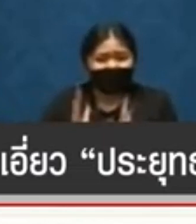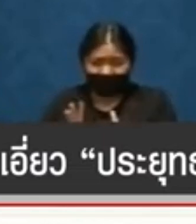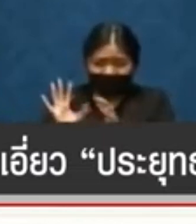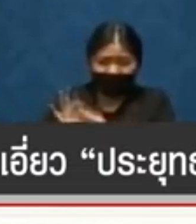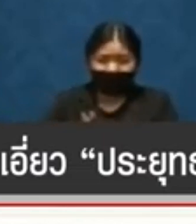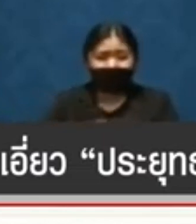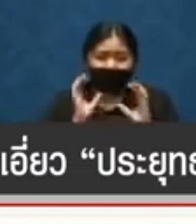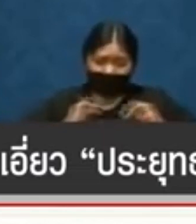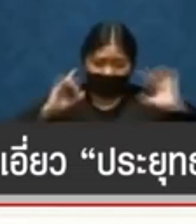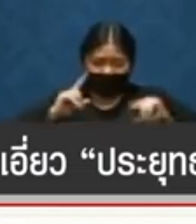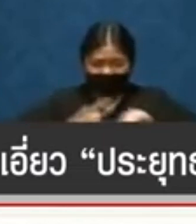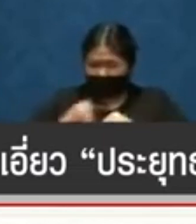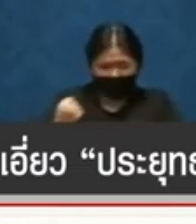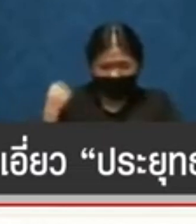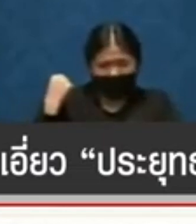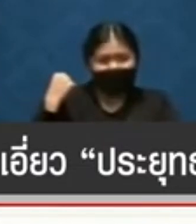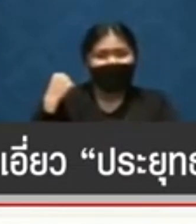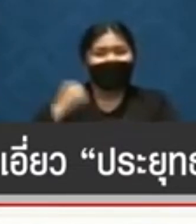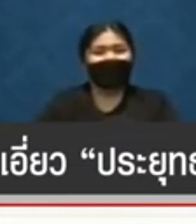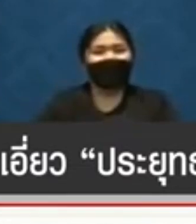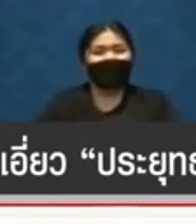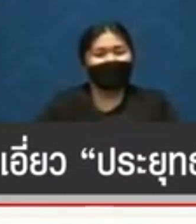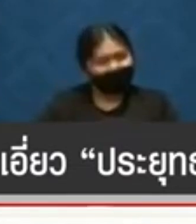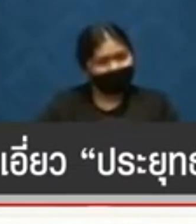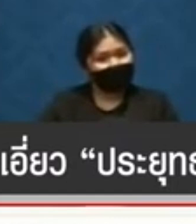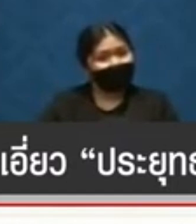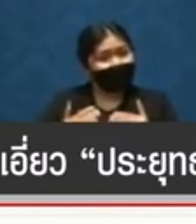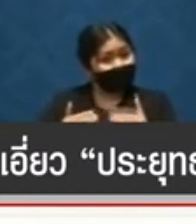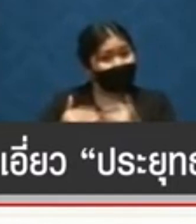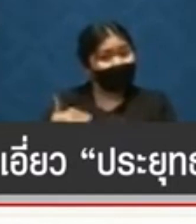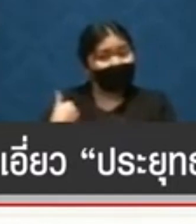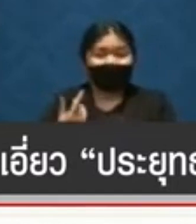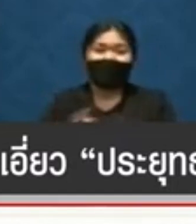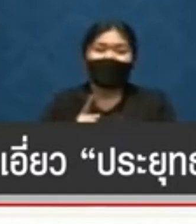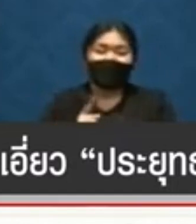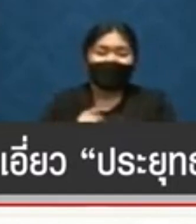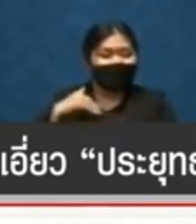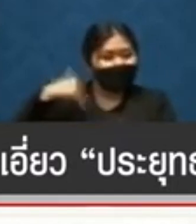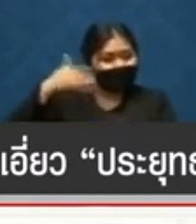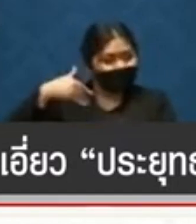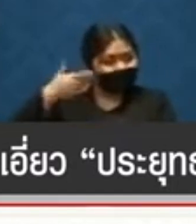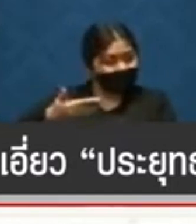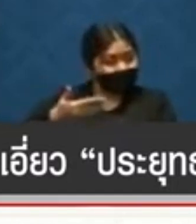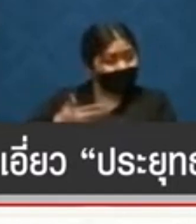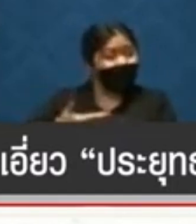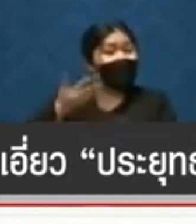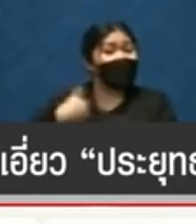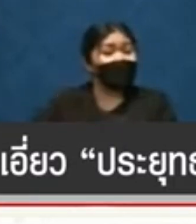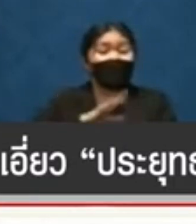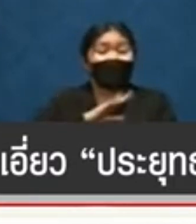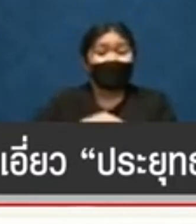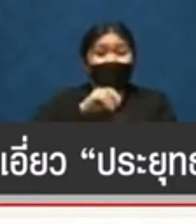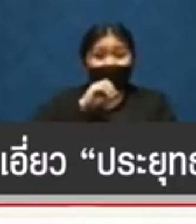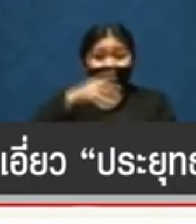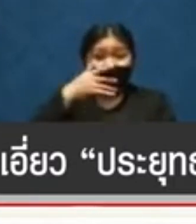เมื่อมีหลักฐานชัดนครบาลออกหมายจับสวคนนี้เมื่อ 3ตุลาคมปี65ในความผิดร้ายแรงและ